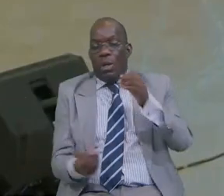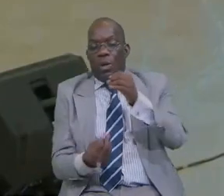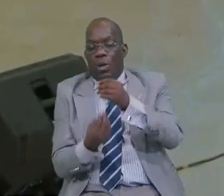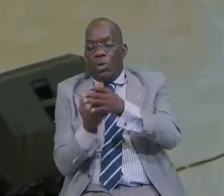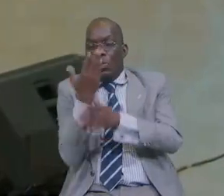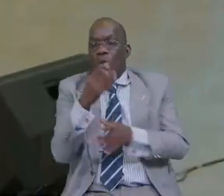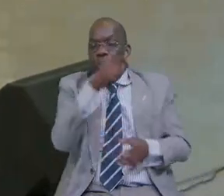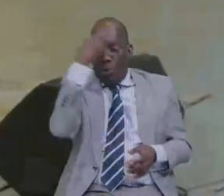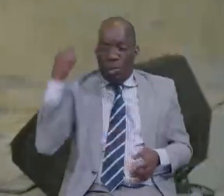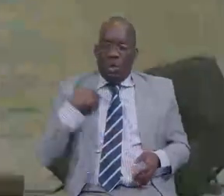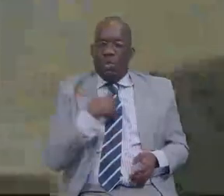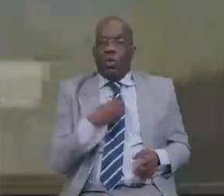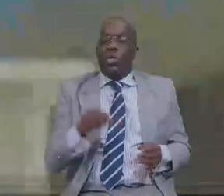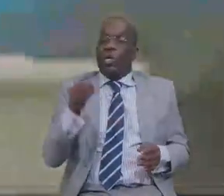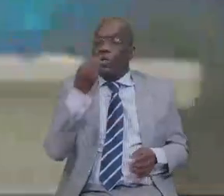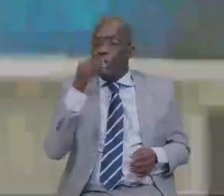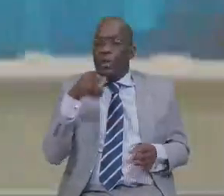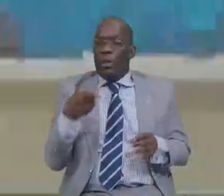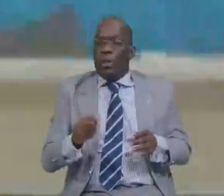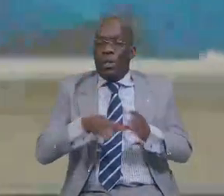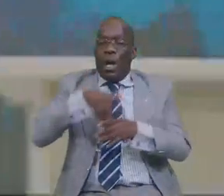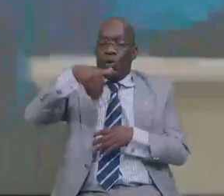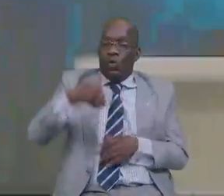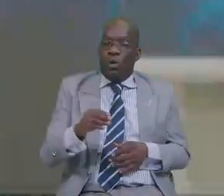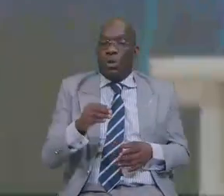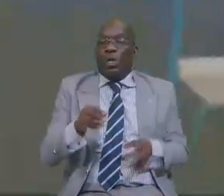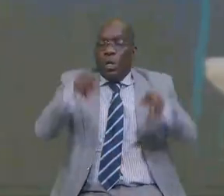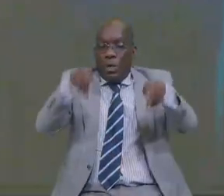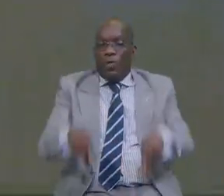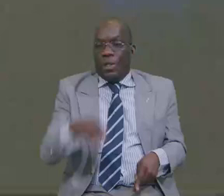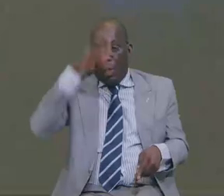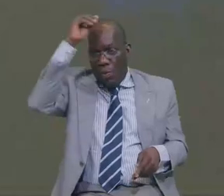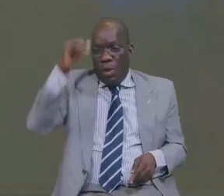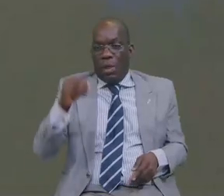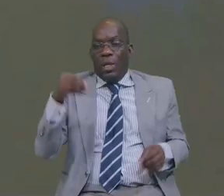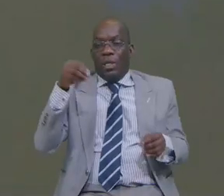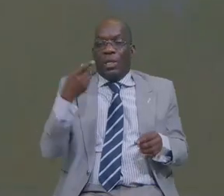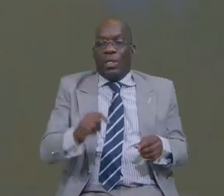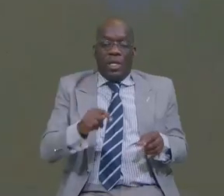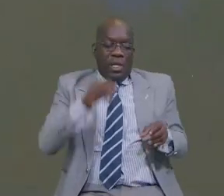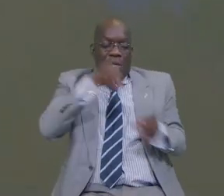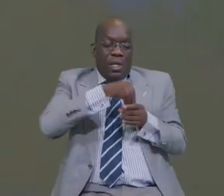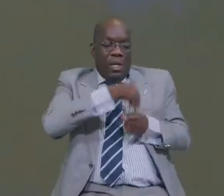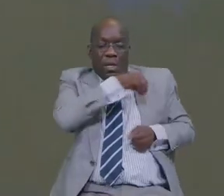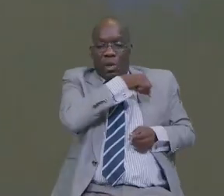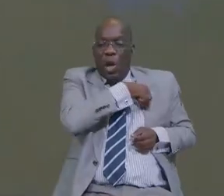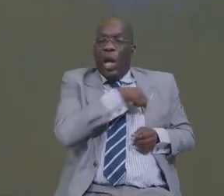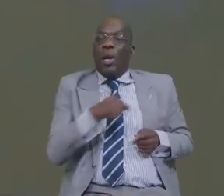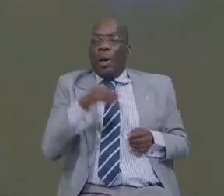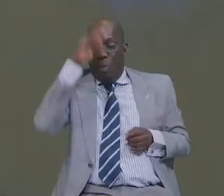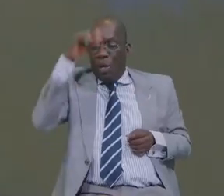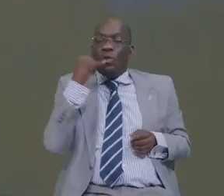extérieur grandit parce que nous le nourrissons, l'homme intérieur est affaibli.